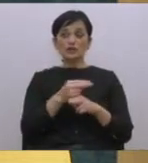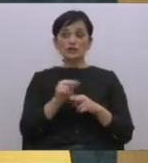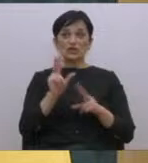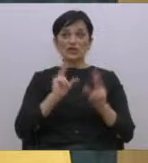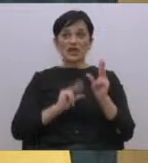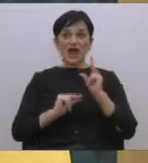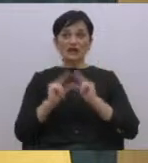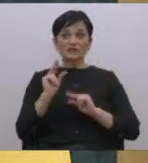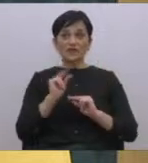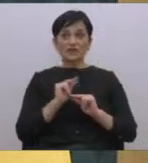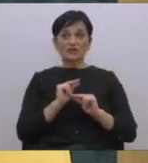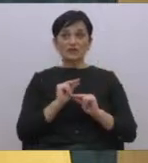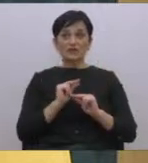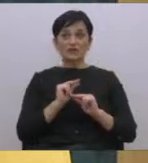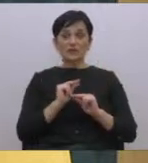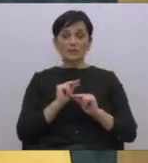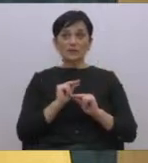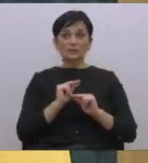გათვალისწინებით